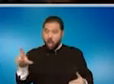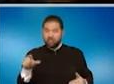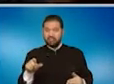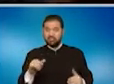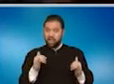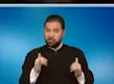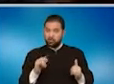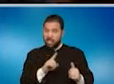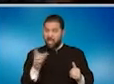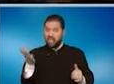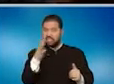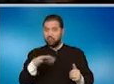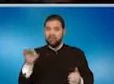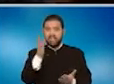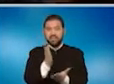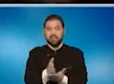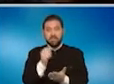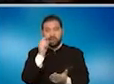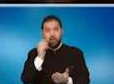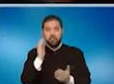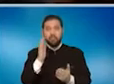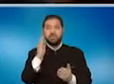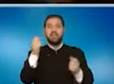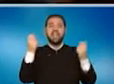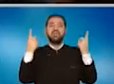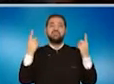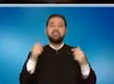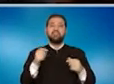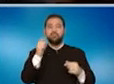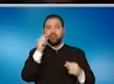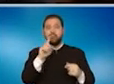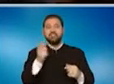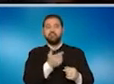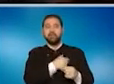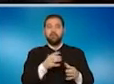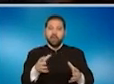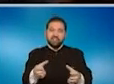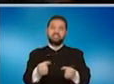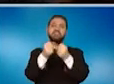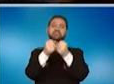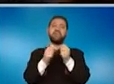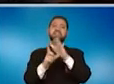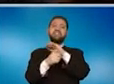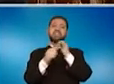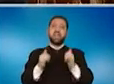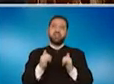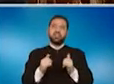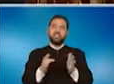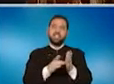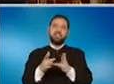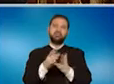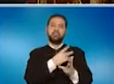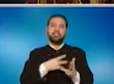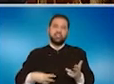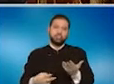ca să nu rămână dreptatea oamenilor până la cap și oamenii să nu mai poată să iasă din acest clișeu,